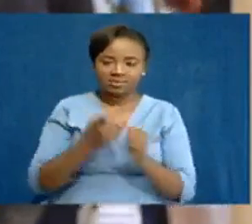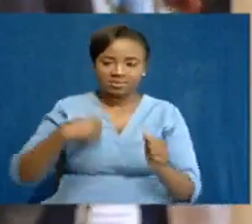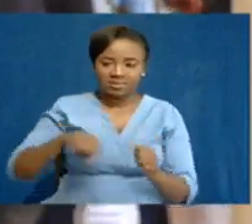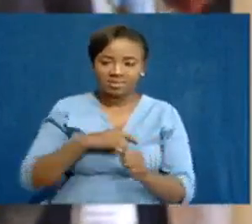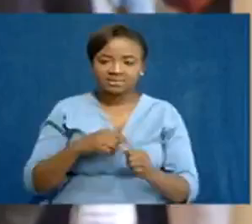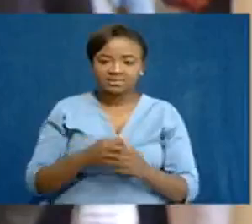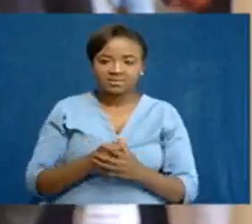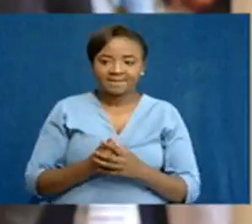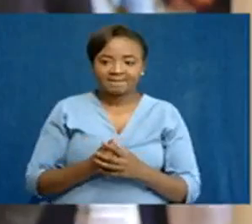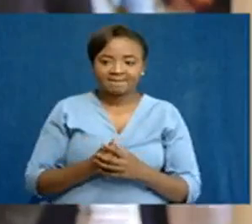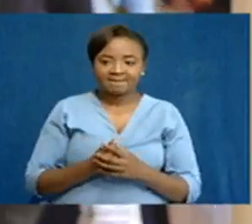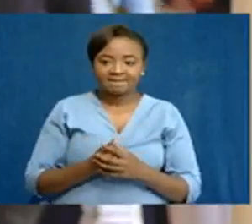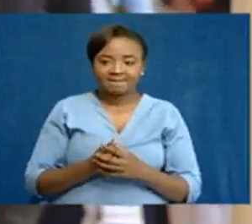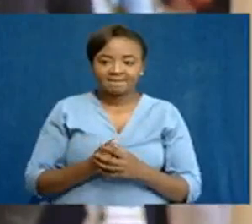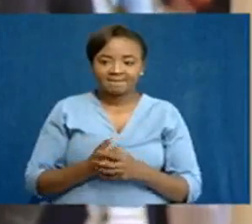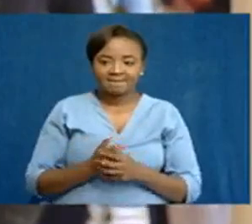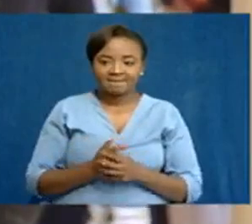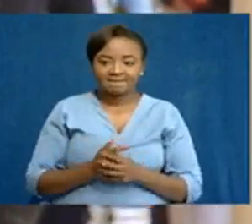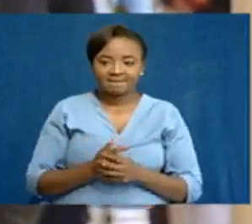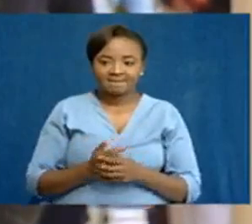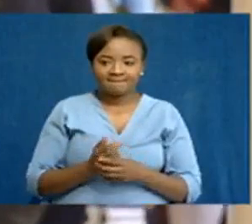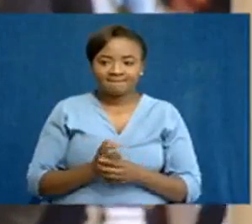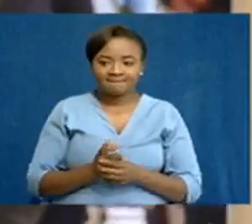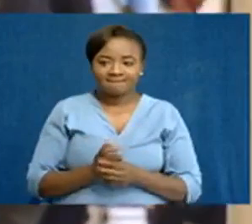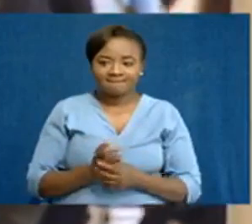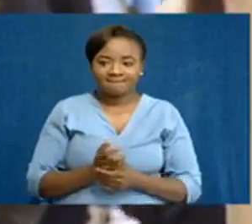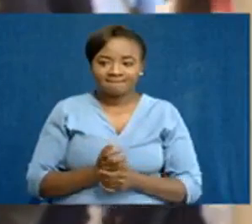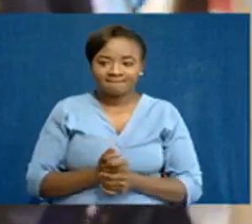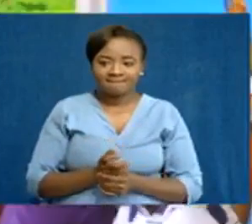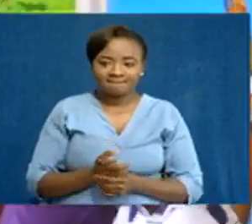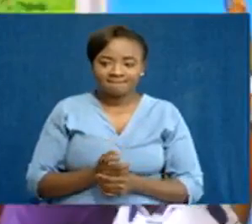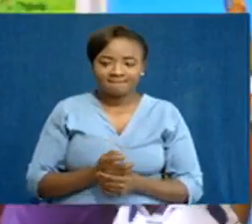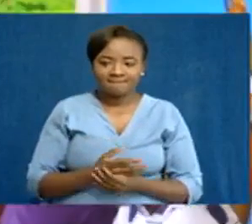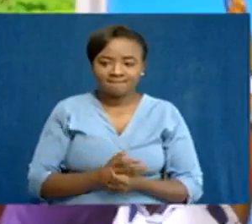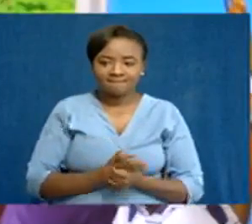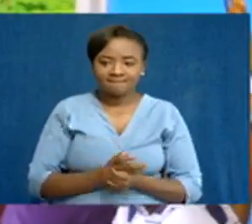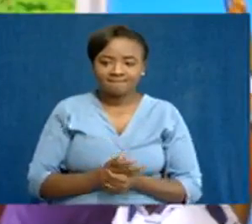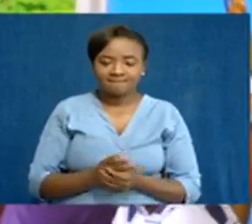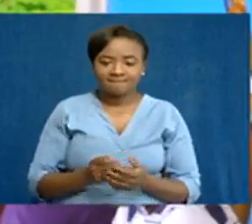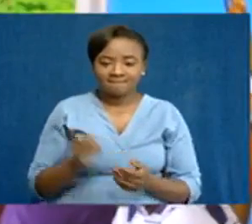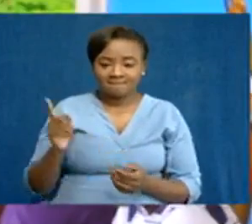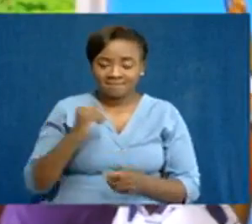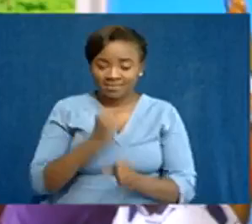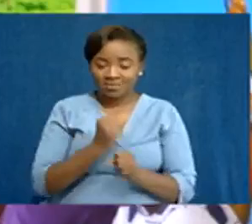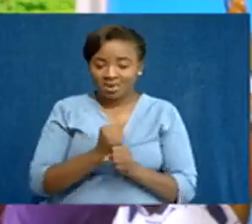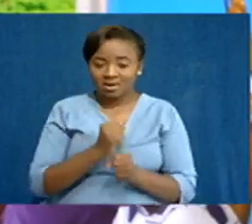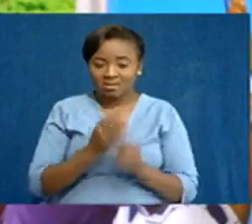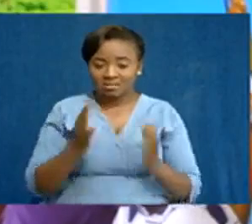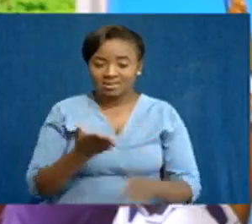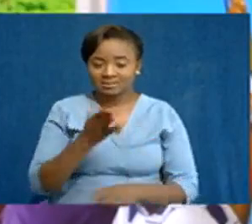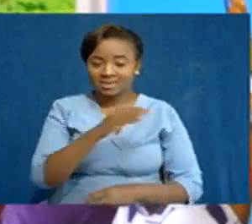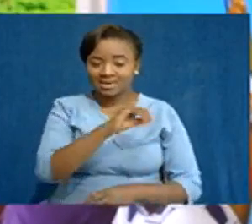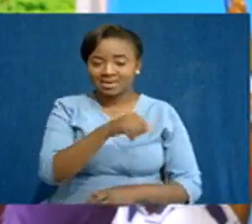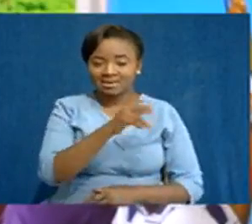are going but we don't know anything. We work here so we are supposed to be told what is going on. Mgomo wa wafanyikazi wa viwanja vya ndege hapa katika uwanja